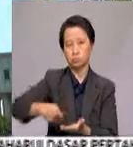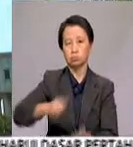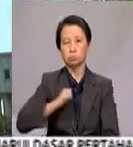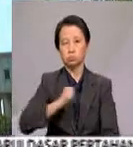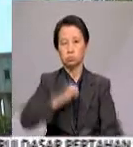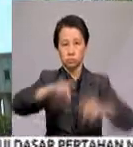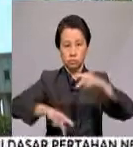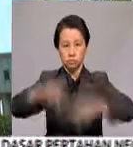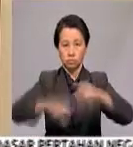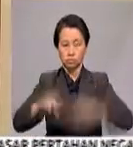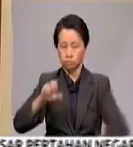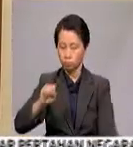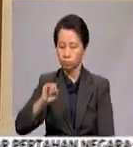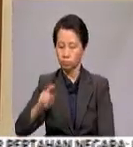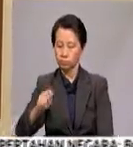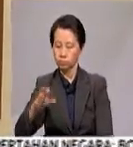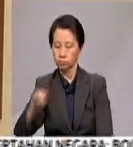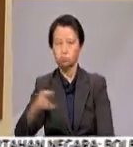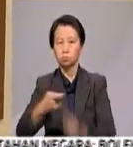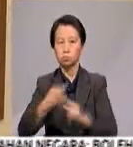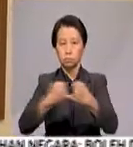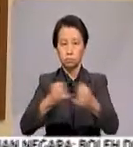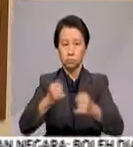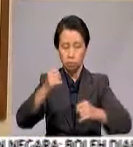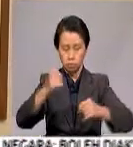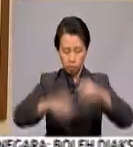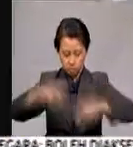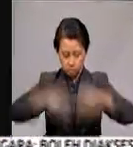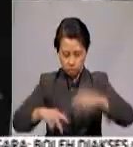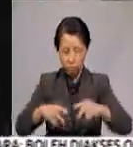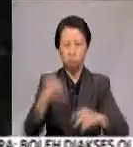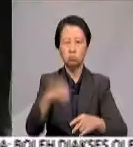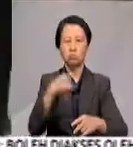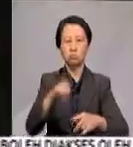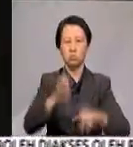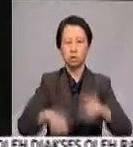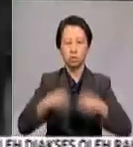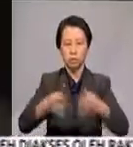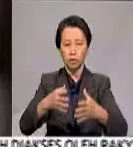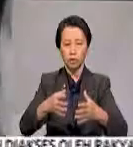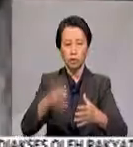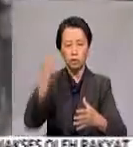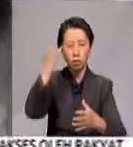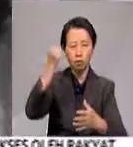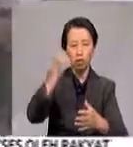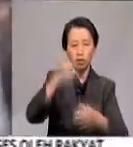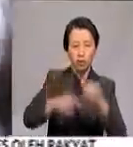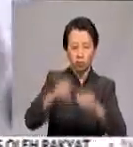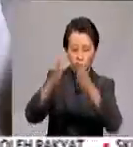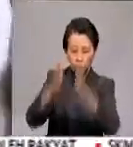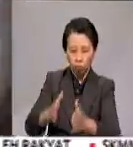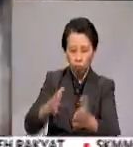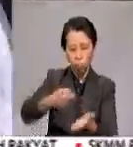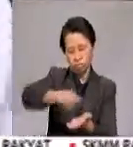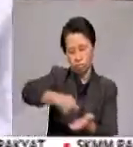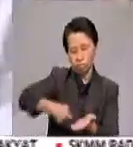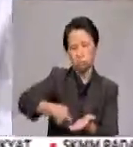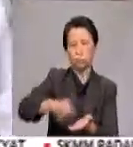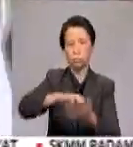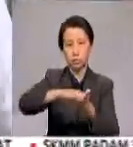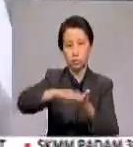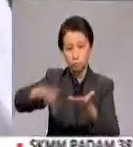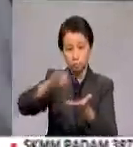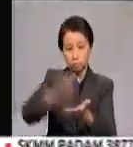kimia Siti Nur Musliha Muhammad Noor dari Jabatan Kimia tidak dapat memberi pendapat tentang orang yang menandatangani cek